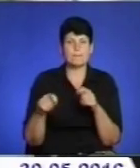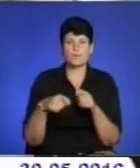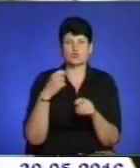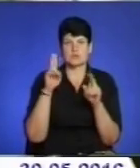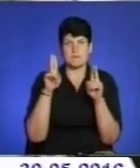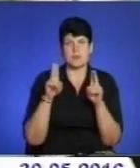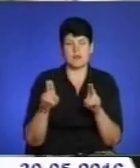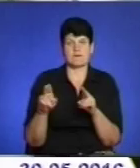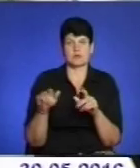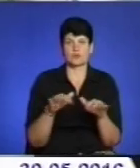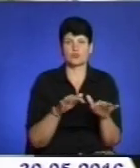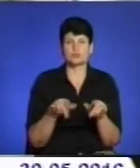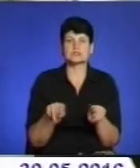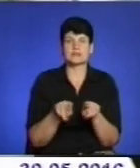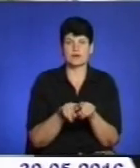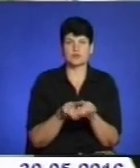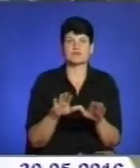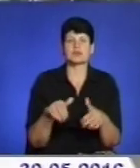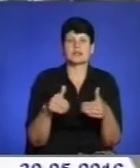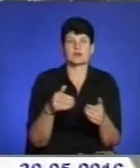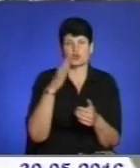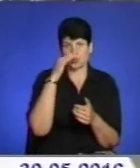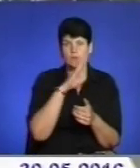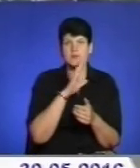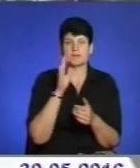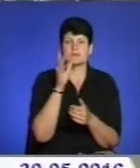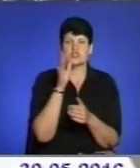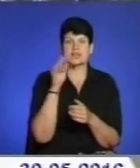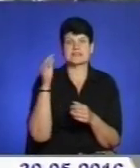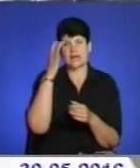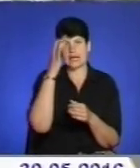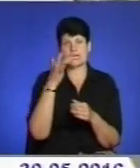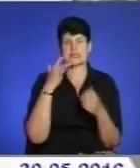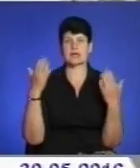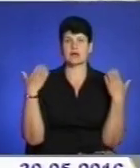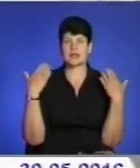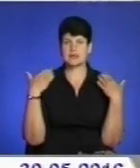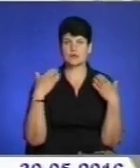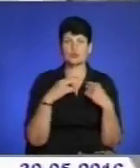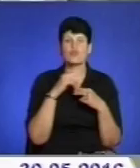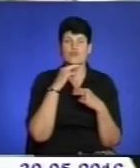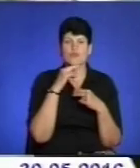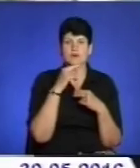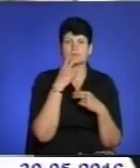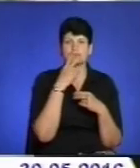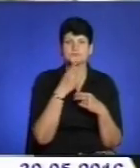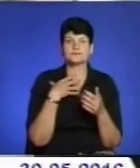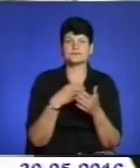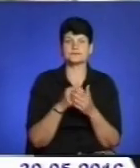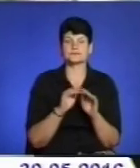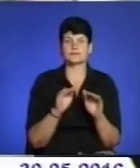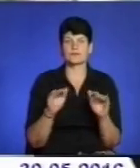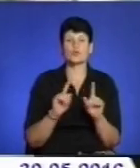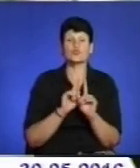дорожнього руху. Також звертаємося до батьків під час літніх шкільних канікул зосередити увагу на своїх дітях,